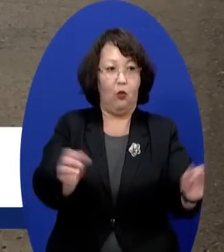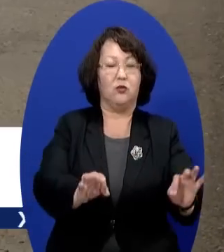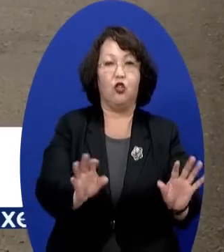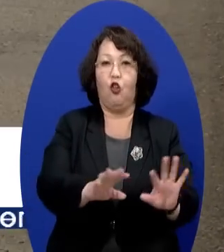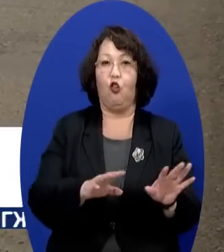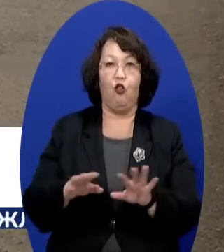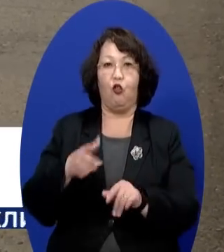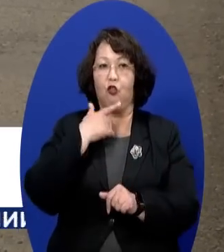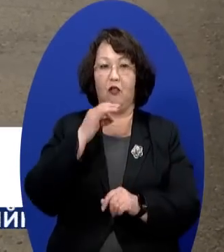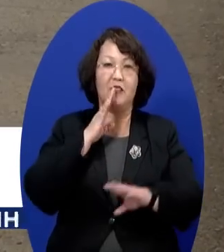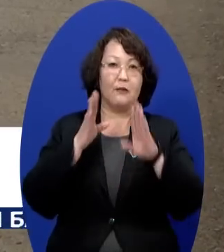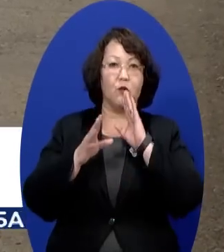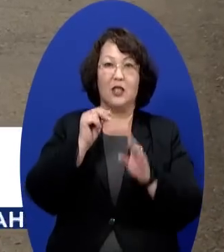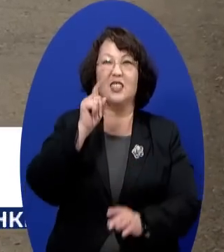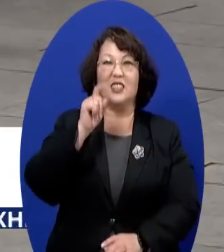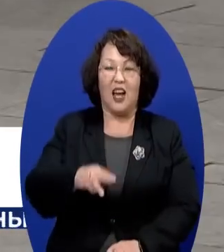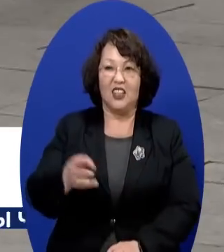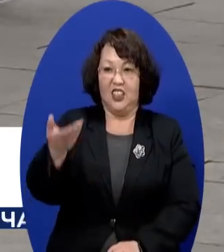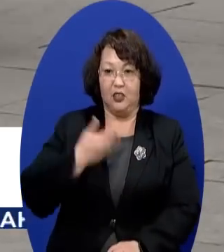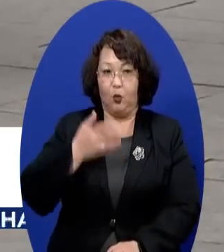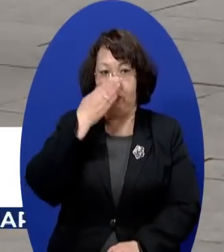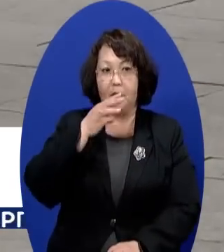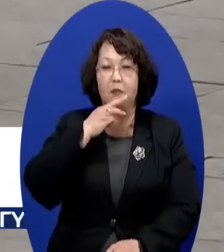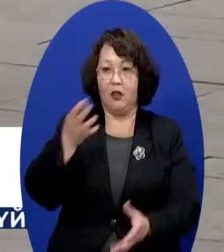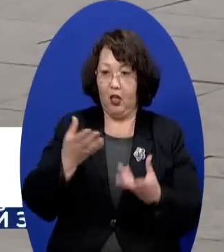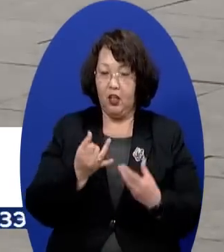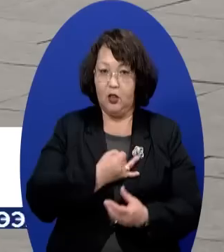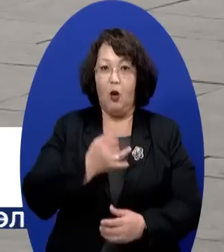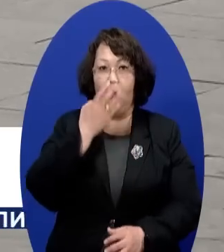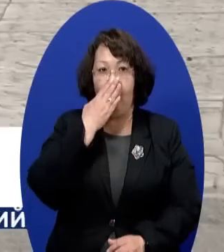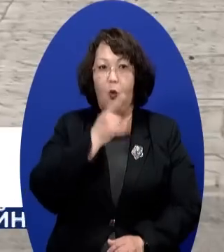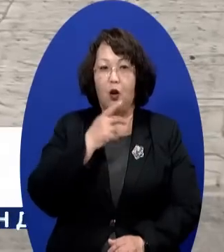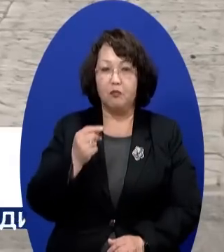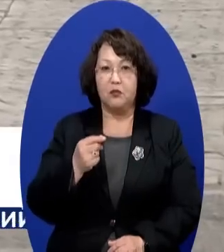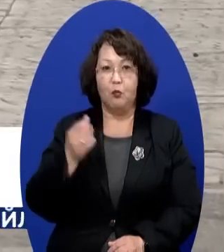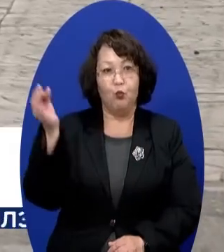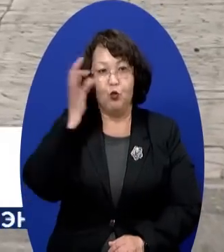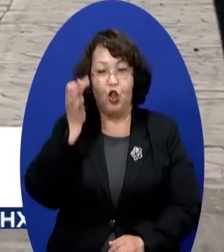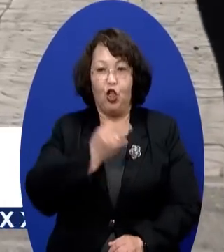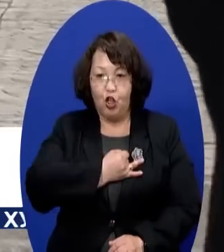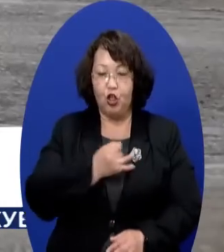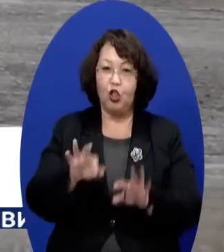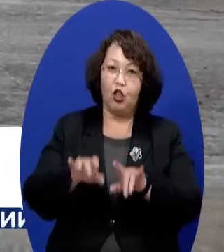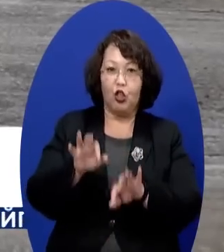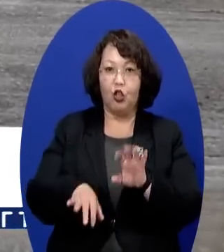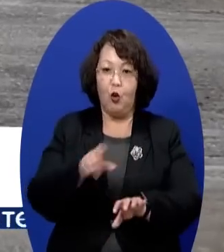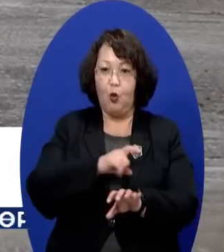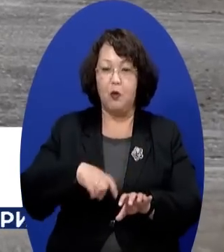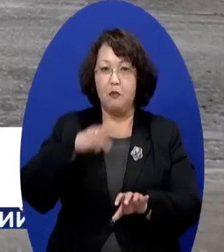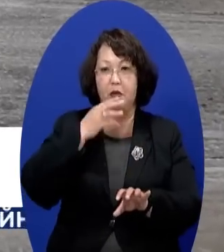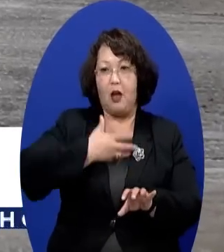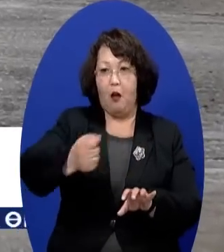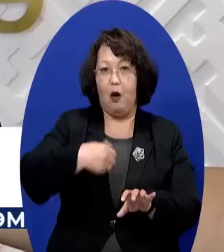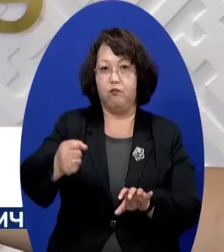чатар ирсэн хуурамч мэдээлэлд итгэхээс гадна хуурамч холбоос руу нэвтрснээр хувийн мэдээлэлээ алдаж хохирогч болох тохиолдлууд их